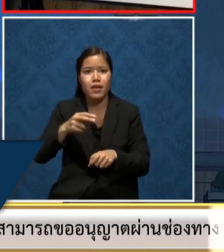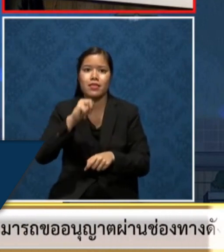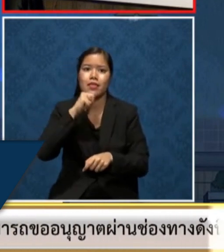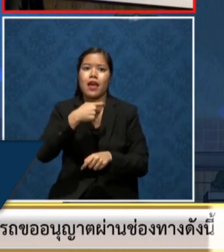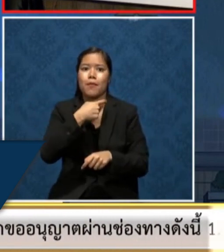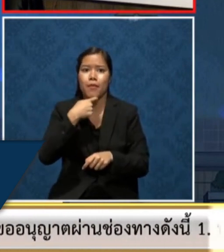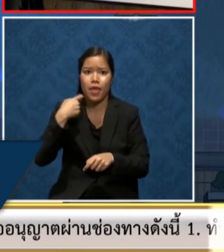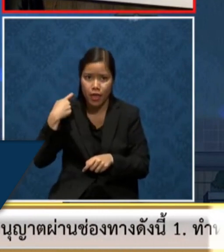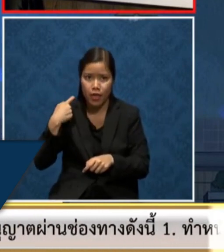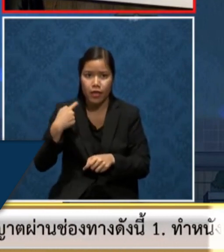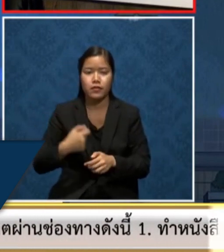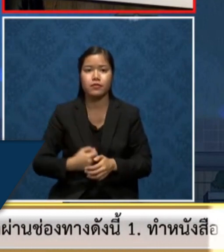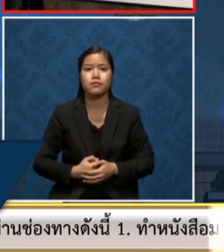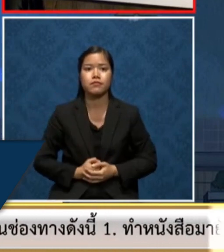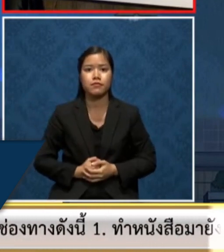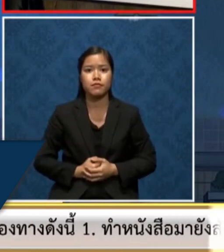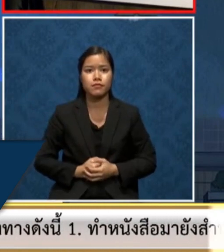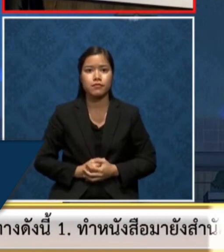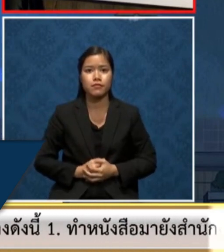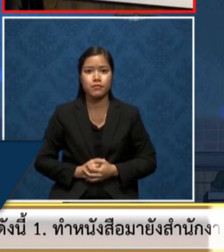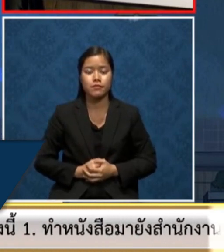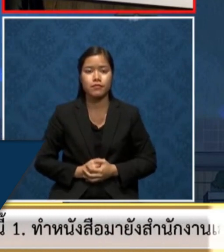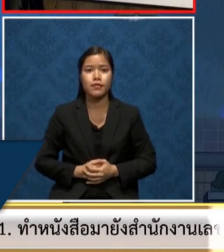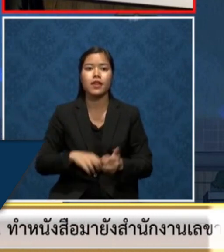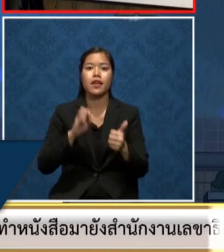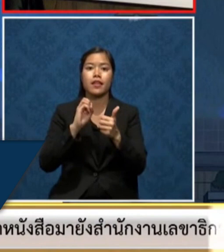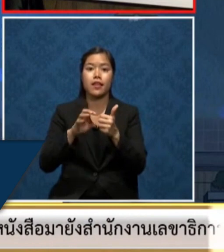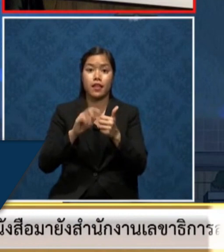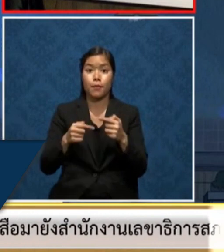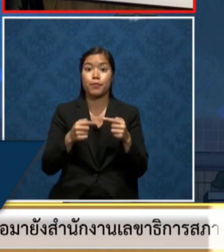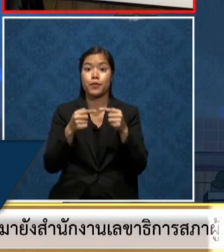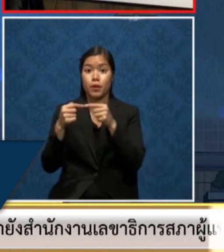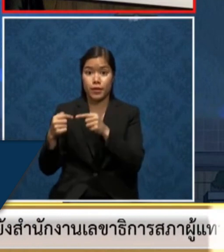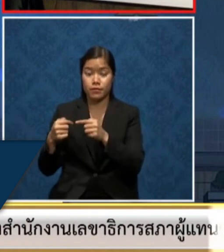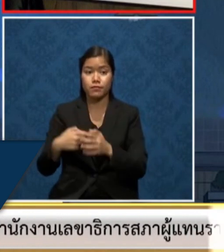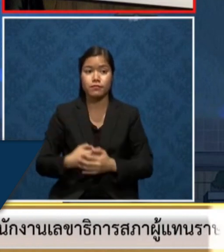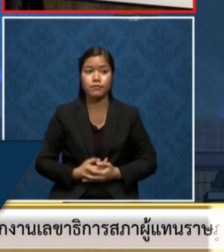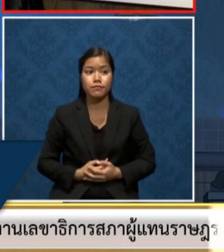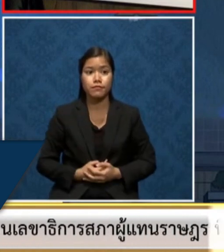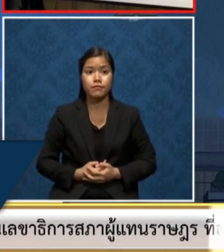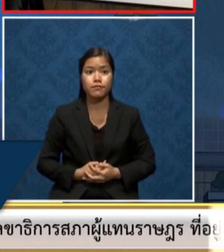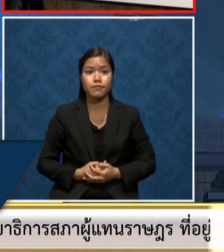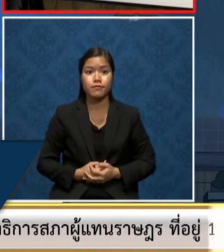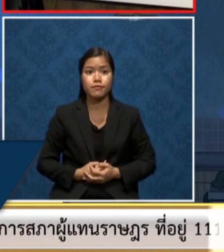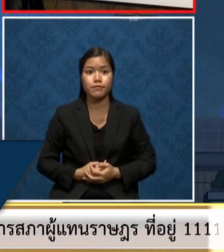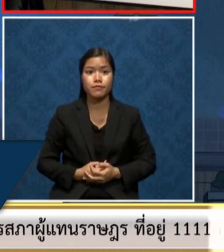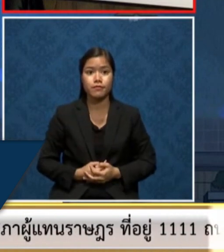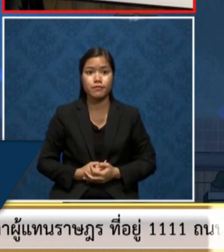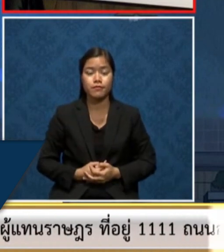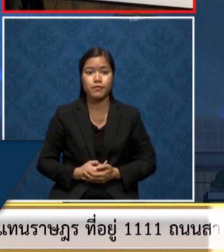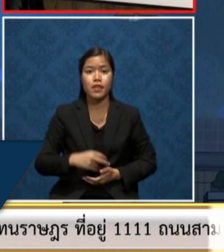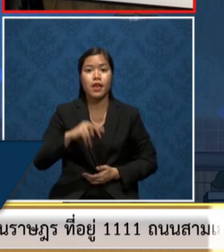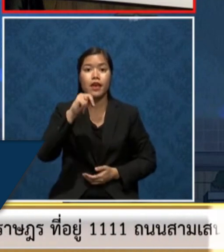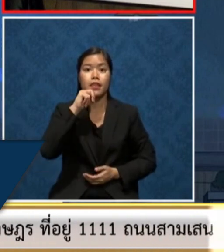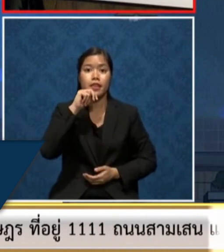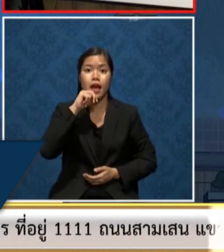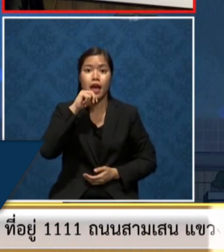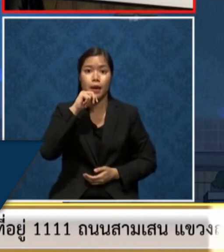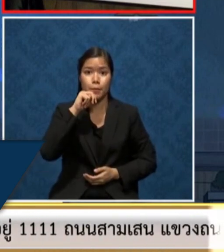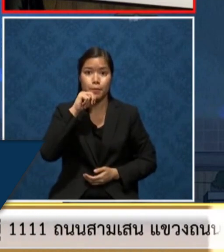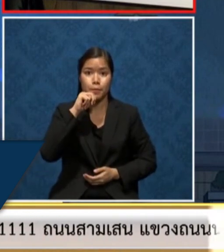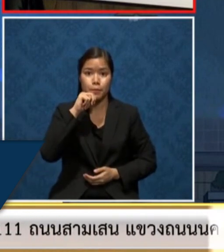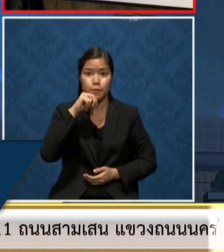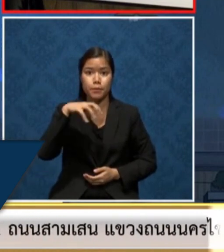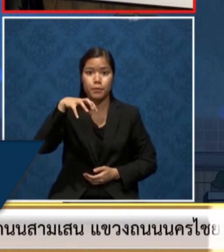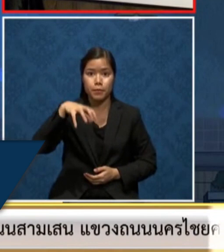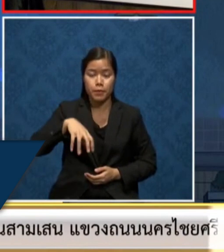Second i'm body ofข้อเสนอแ่ต่ไปค่ะการปาปา ขอฝากตอนน ม